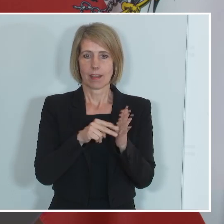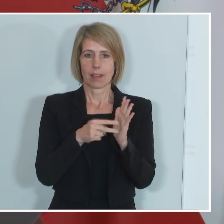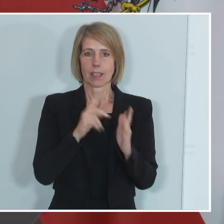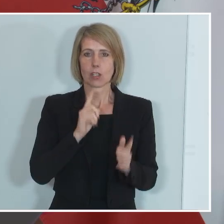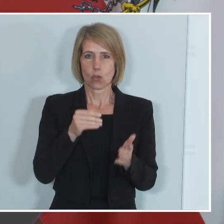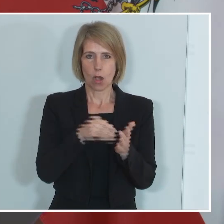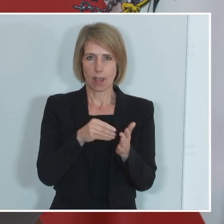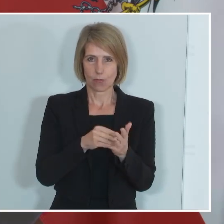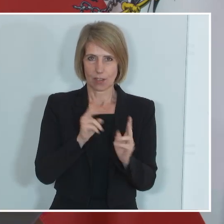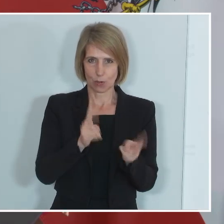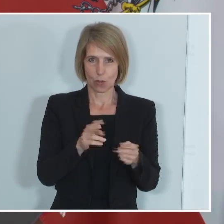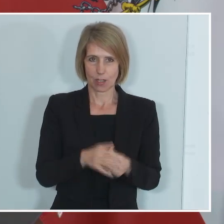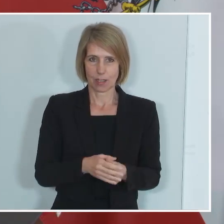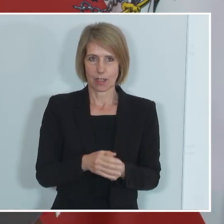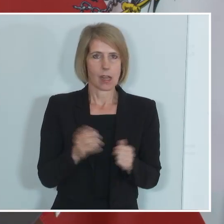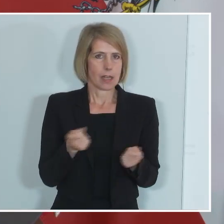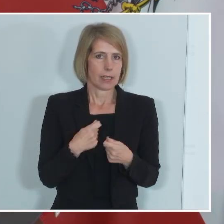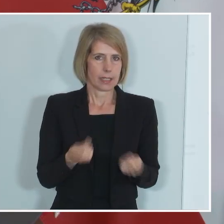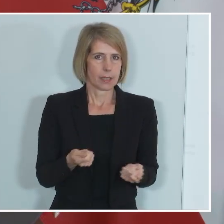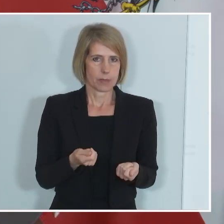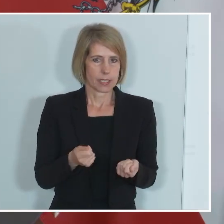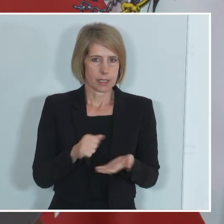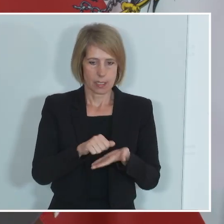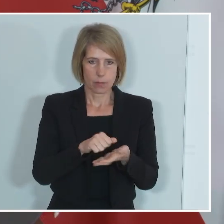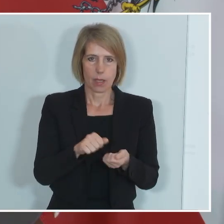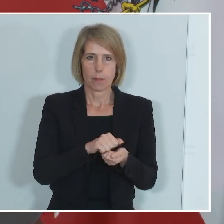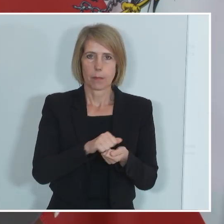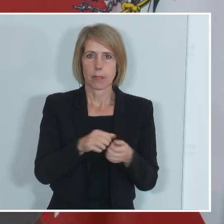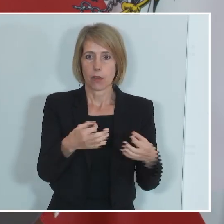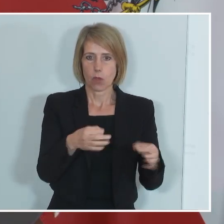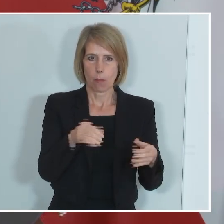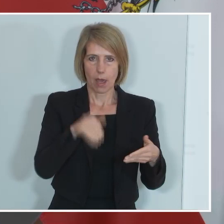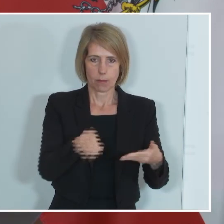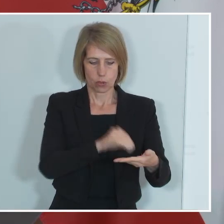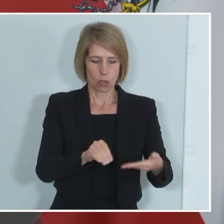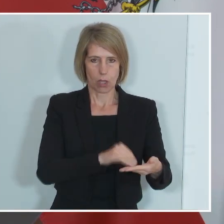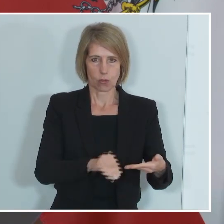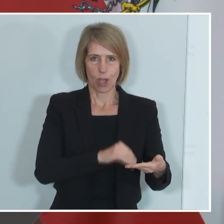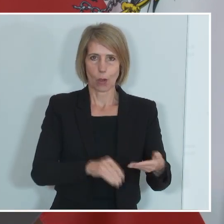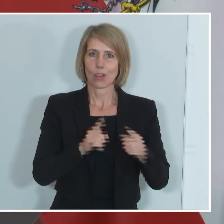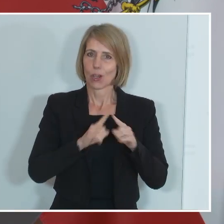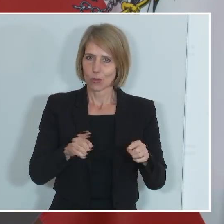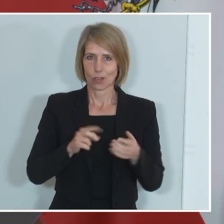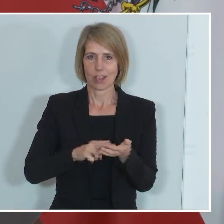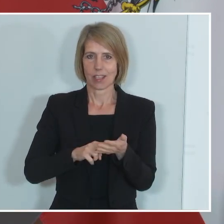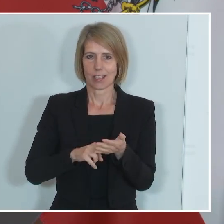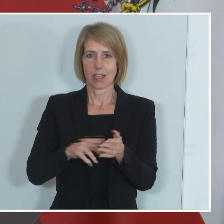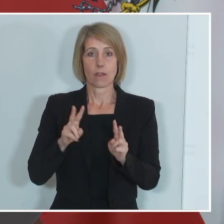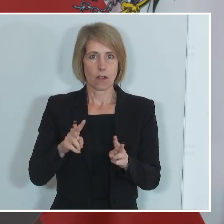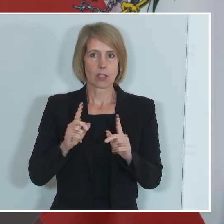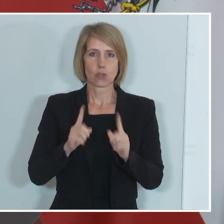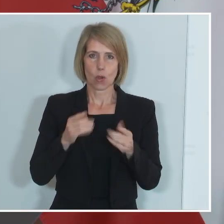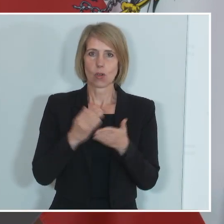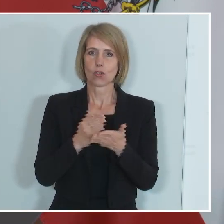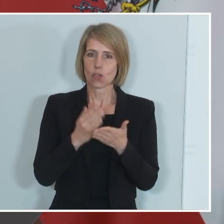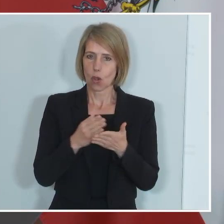anwenden. Es kann hier doch nicht sein, dass man Papierformulare ausfüllen muss, sondern die Digitalisierung sollte hier schon auch zur Anwendung kommen, etwa